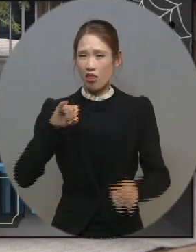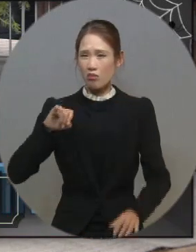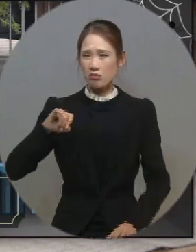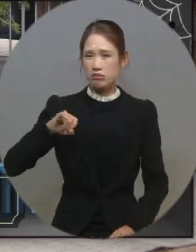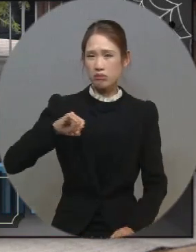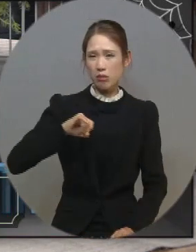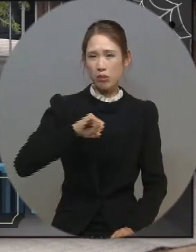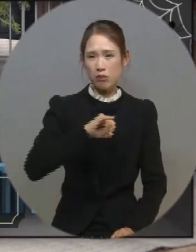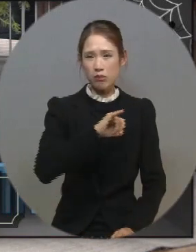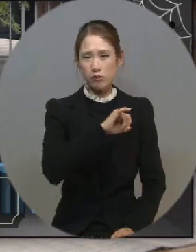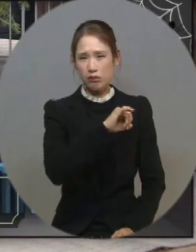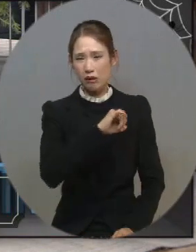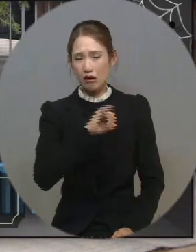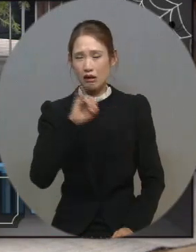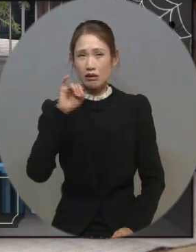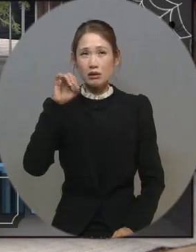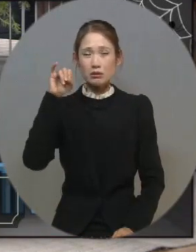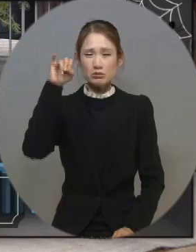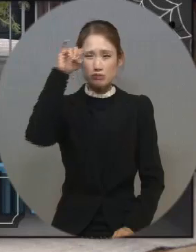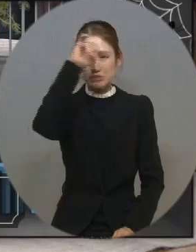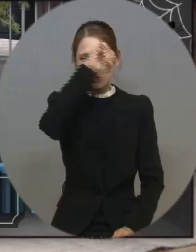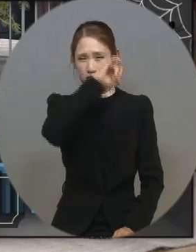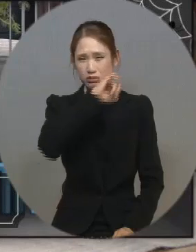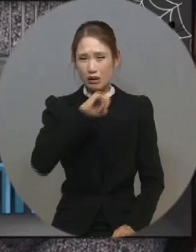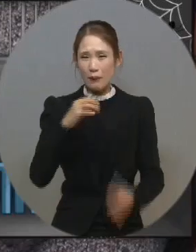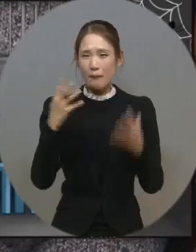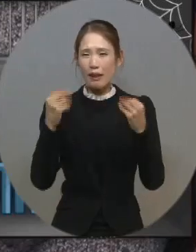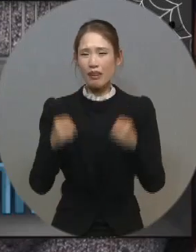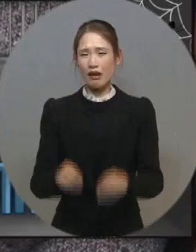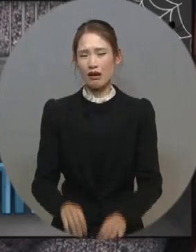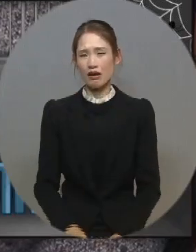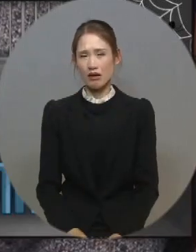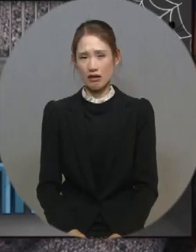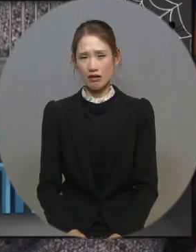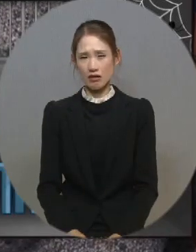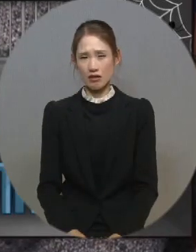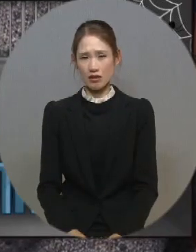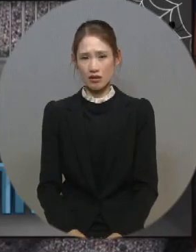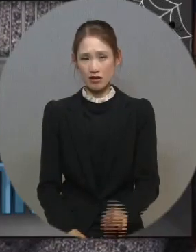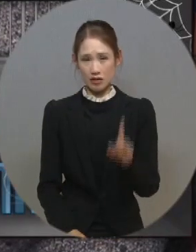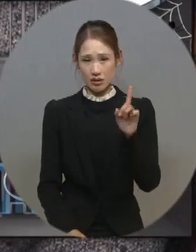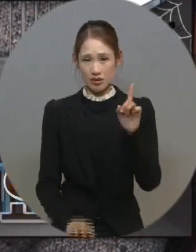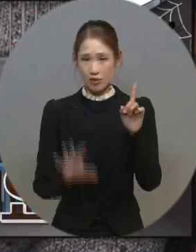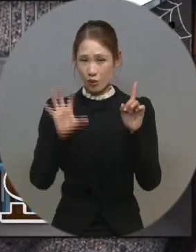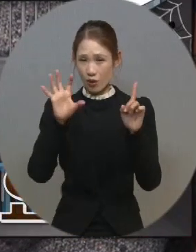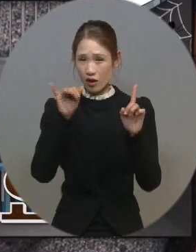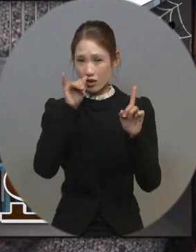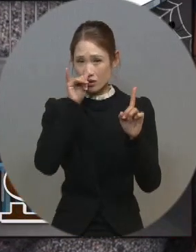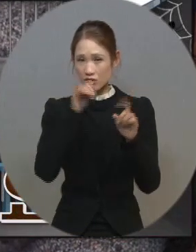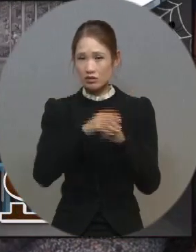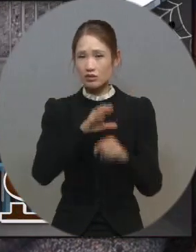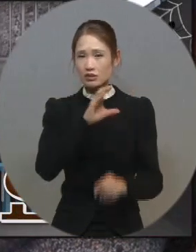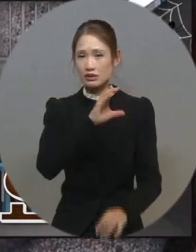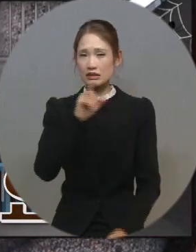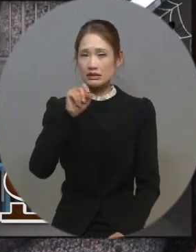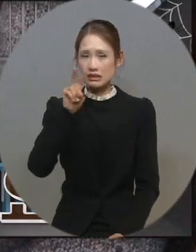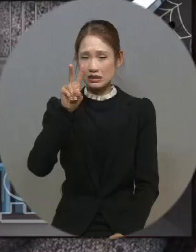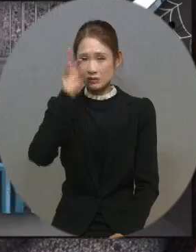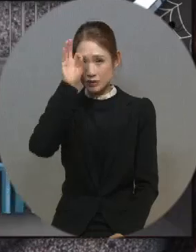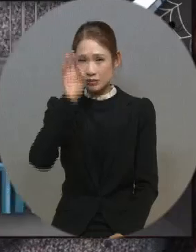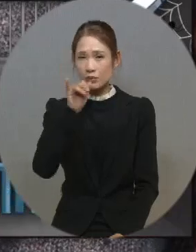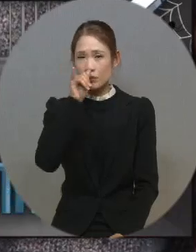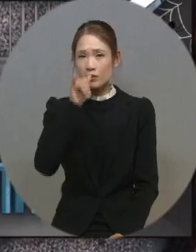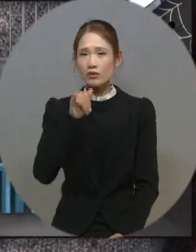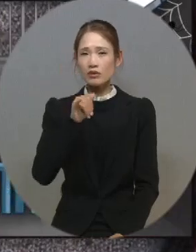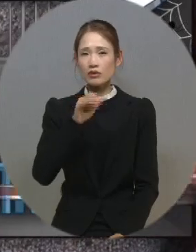많았어요. 천장에다 다 벌레가 또 붙어 있었고 하나 들어가는 그 화장실에도 CCTV가 하나가 있어. 다 보고 있는 거.